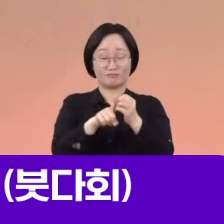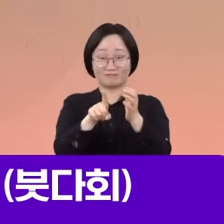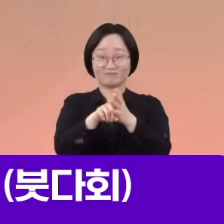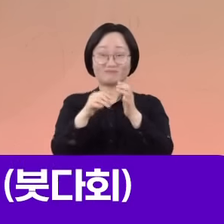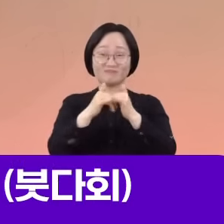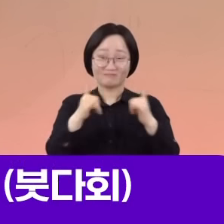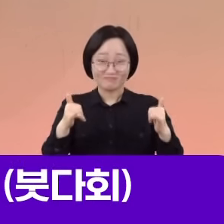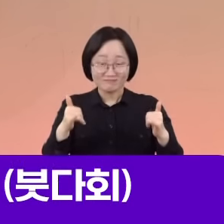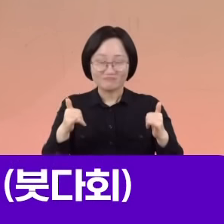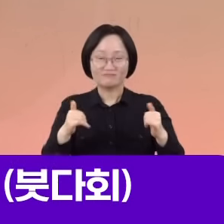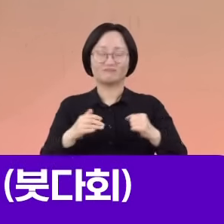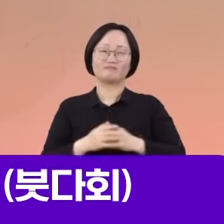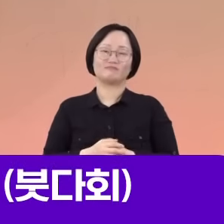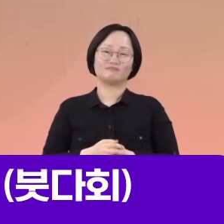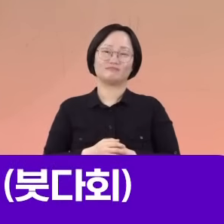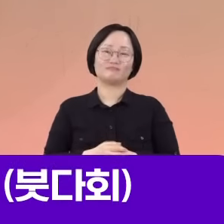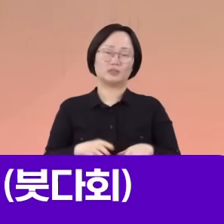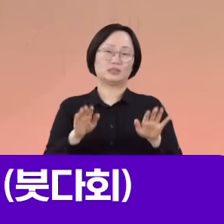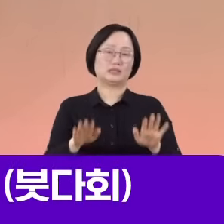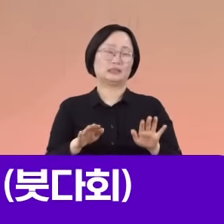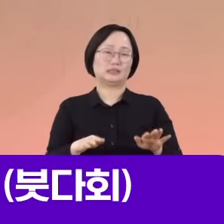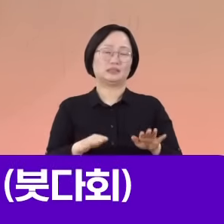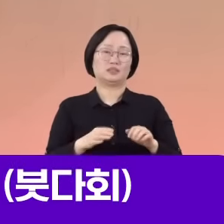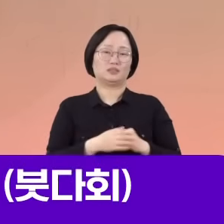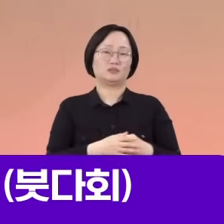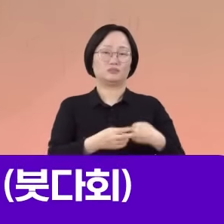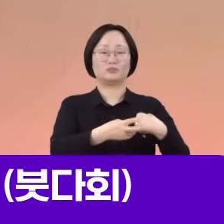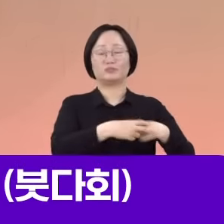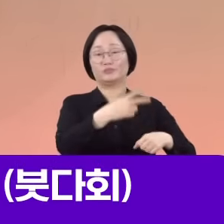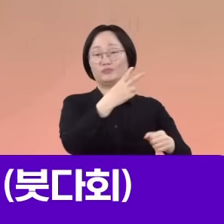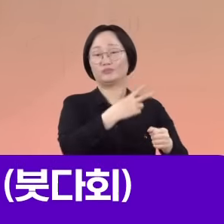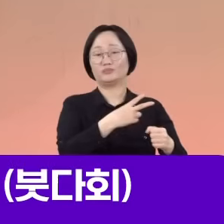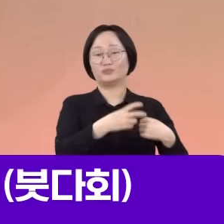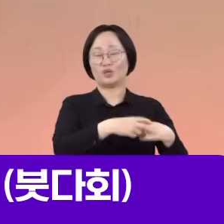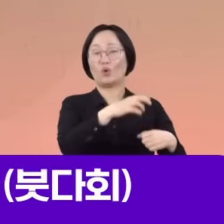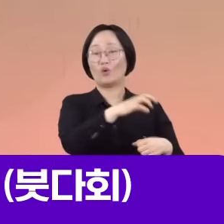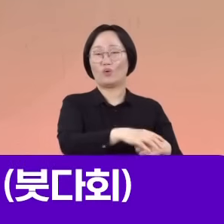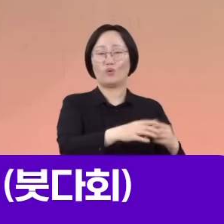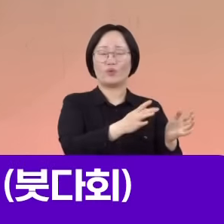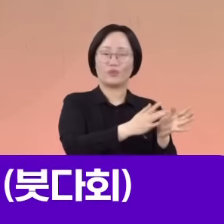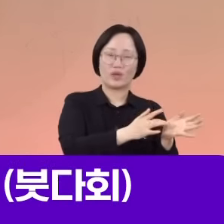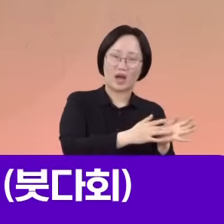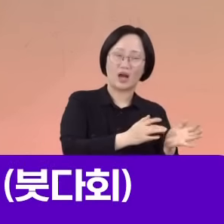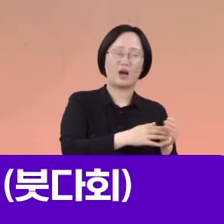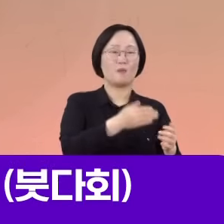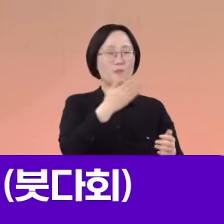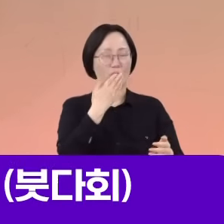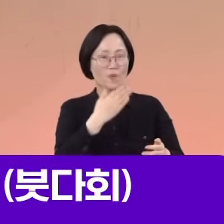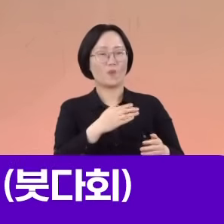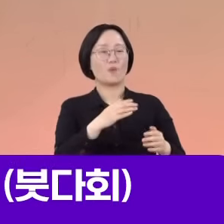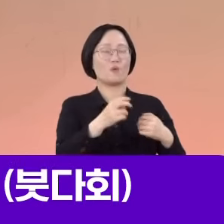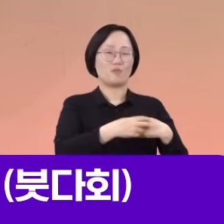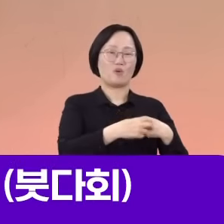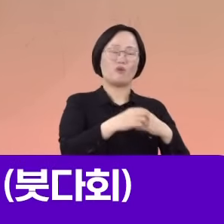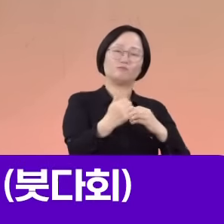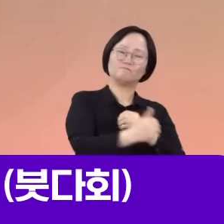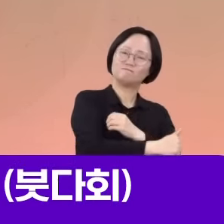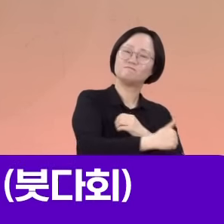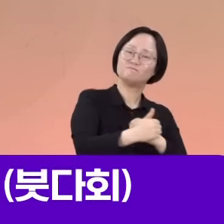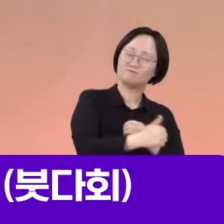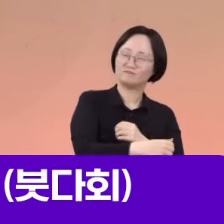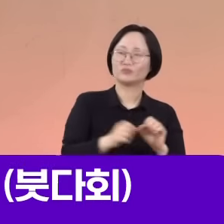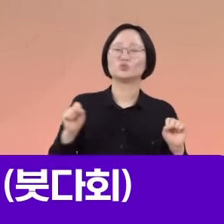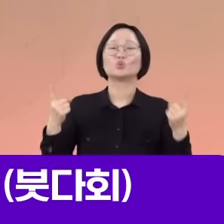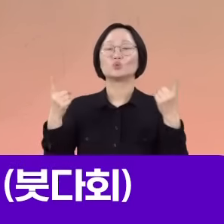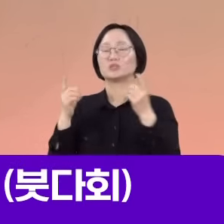불자님들이 현대 의료 기술에 의지해서 병원 다니면서 기도도 열심히 하시길